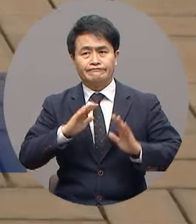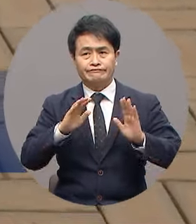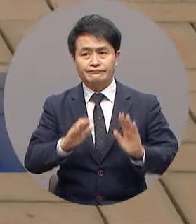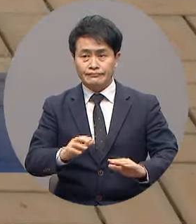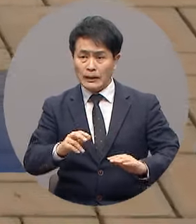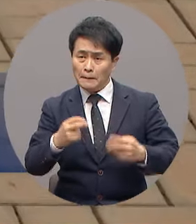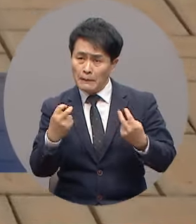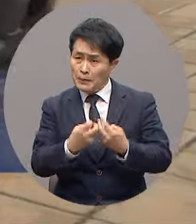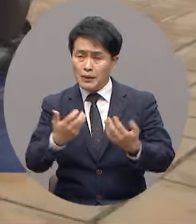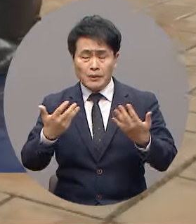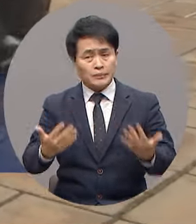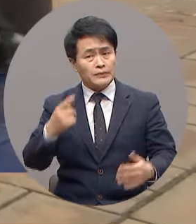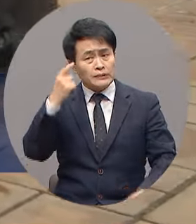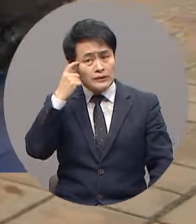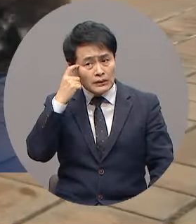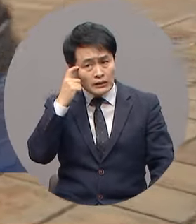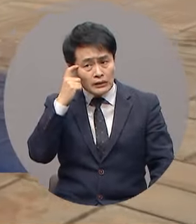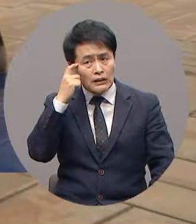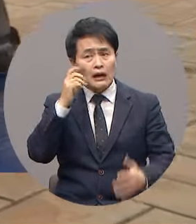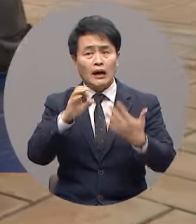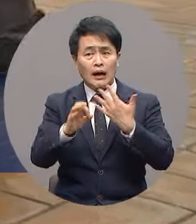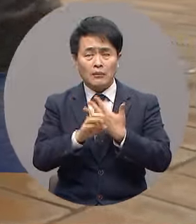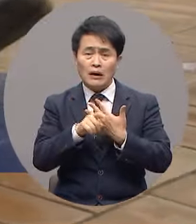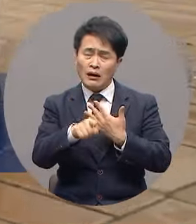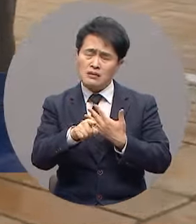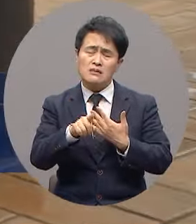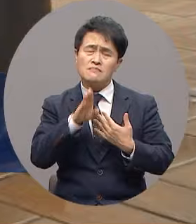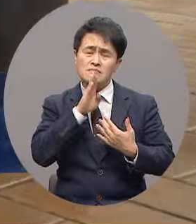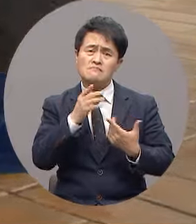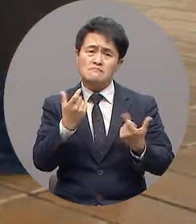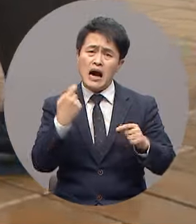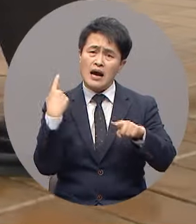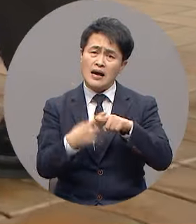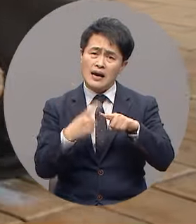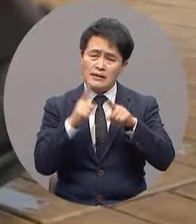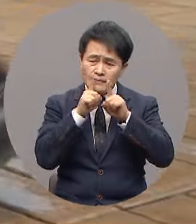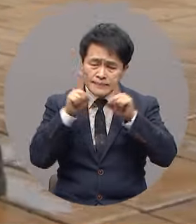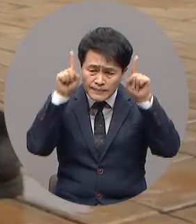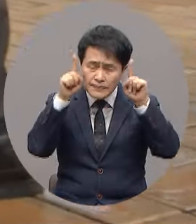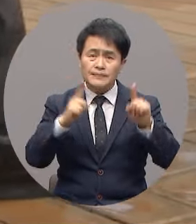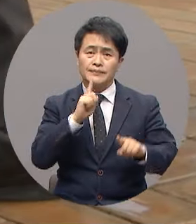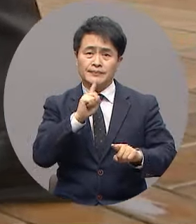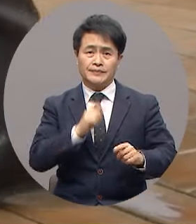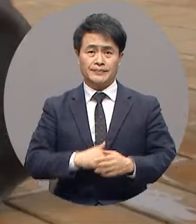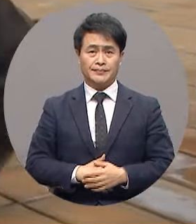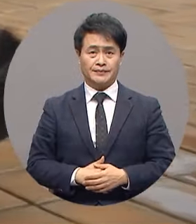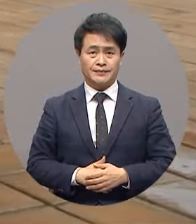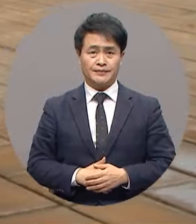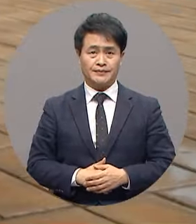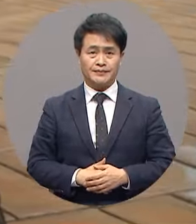없다라고 생각한다면 진짜 그것만큼 지옥이 없거든요. MBC 뉴스 차현진입니다.